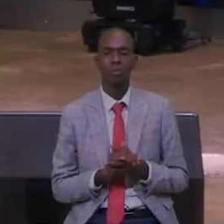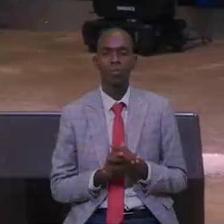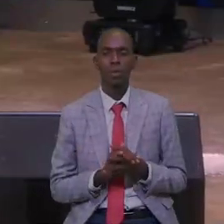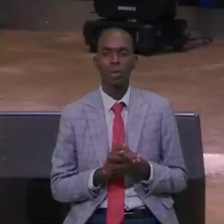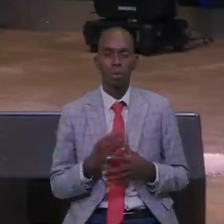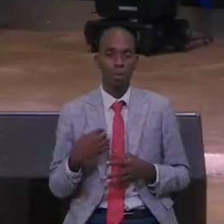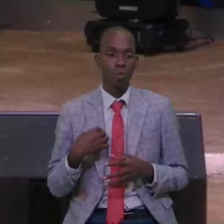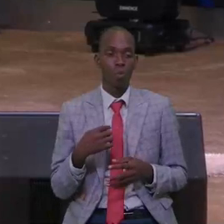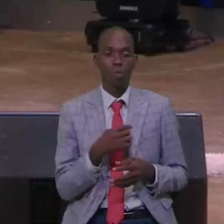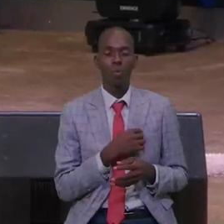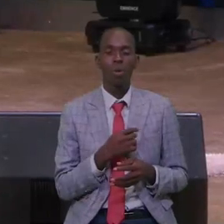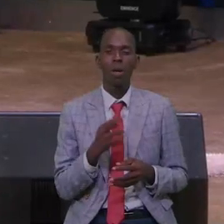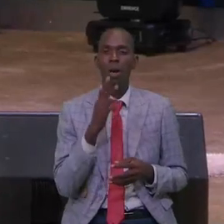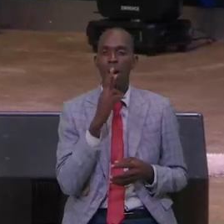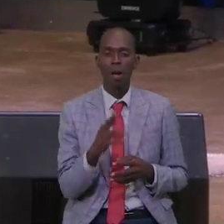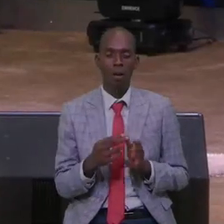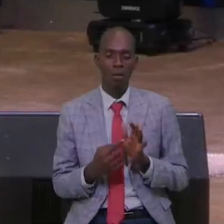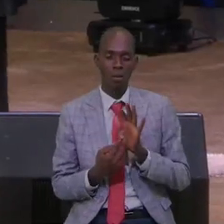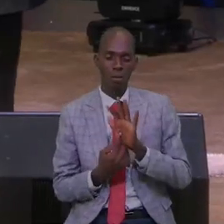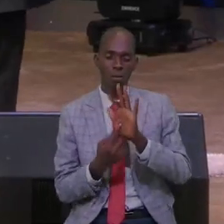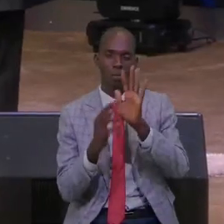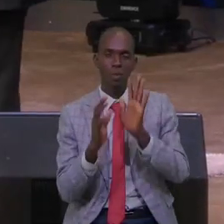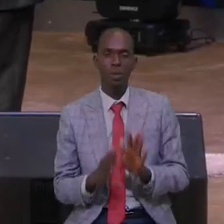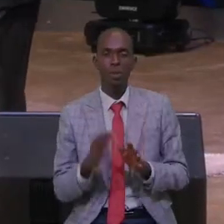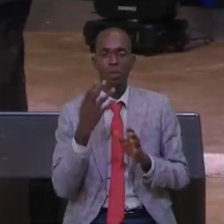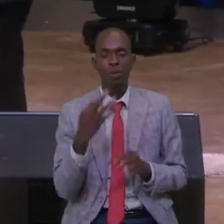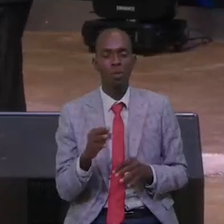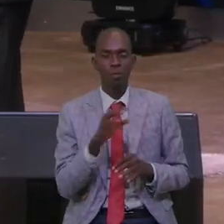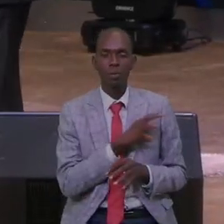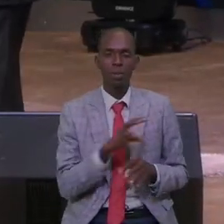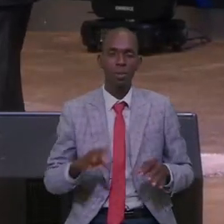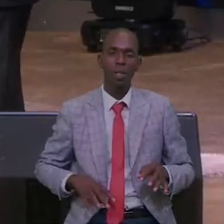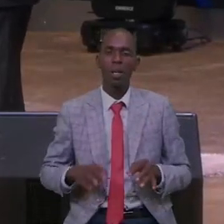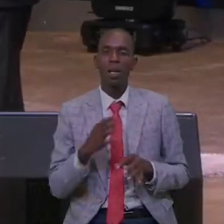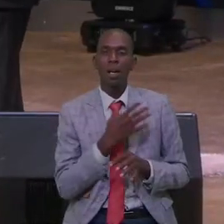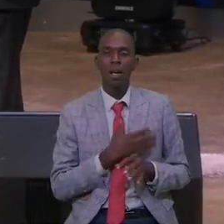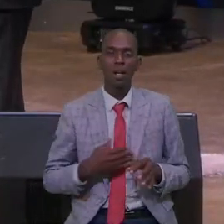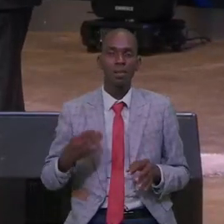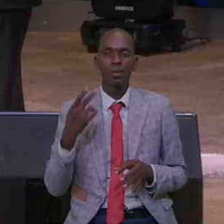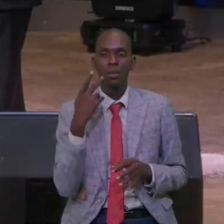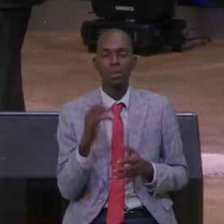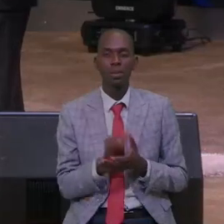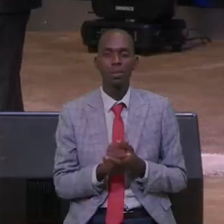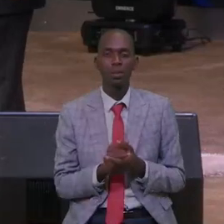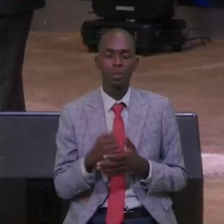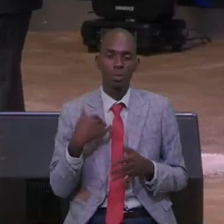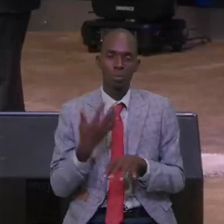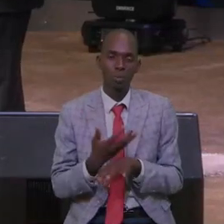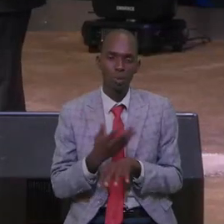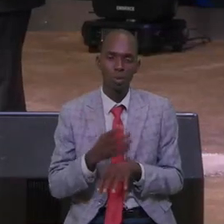donc les fonctions d'ambassadeurs pour Christ, comme si Dieu exhortait par